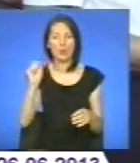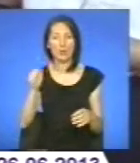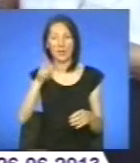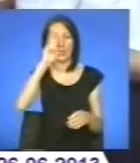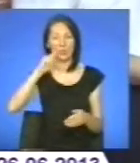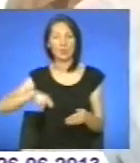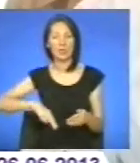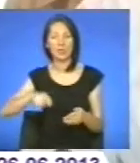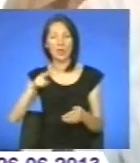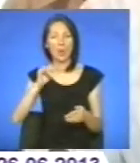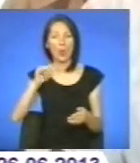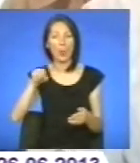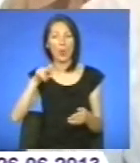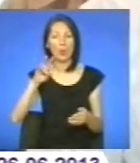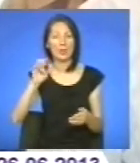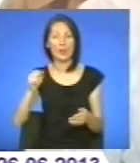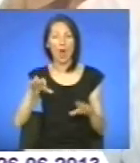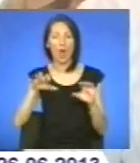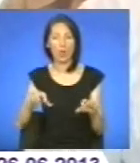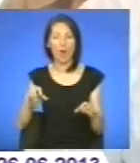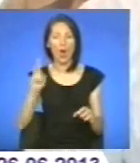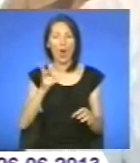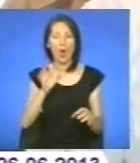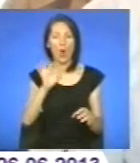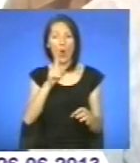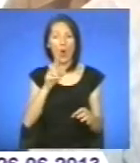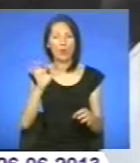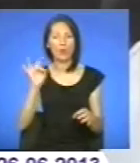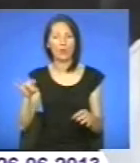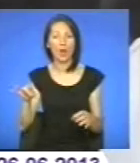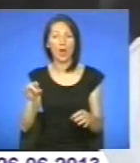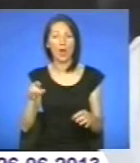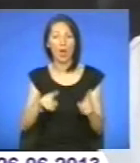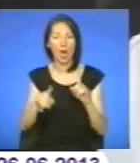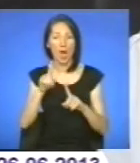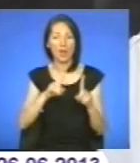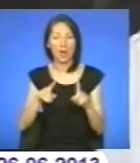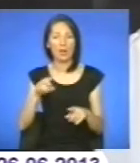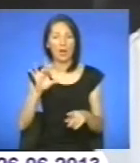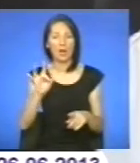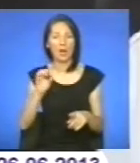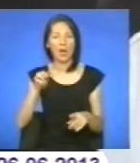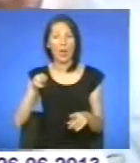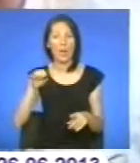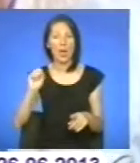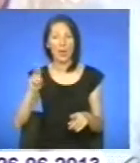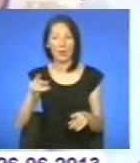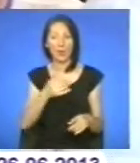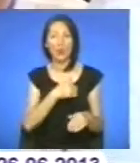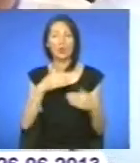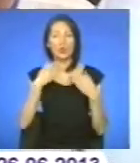Юрій Пудлик та голова Козівської районної ради Петро Репела. Я хочу вручити і також